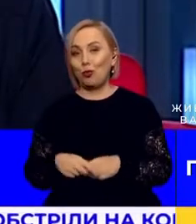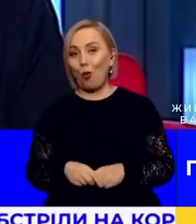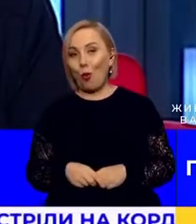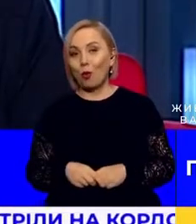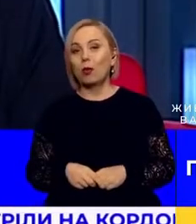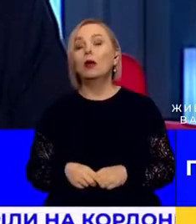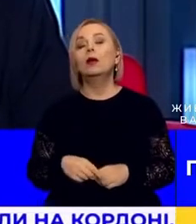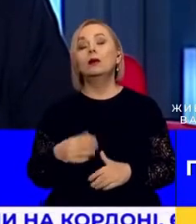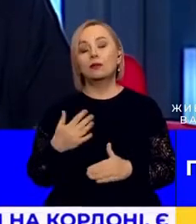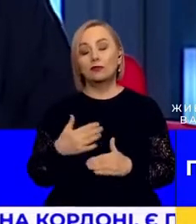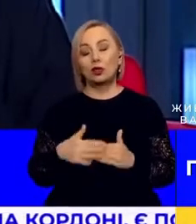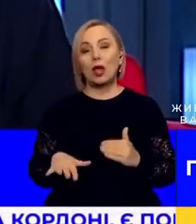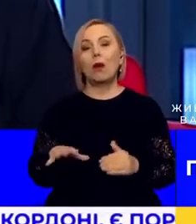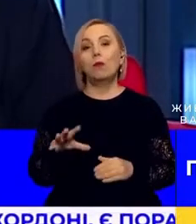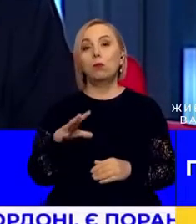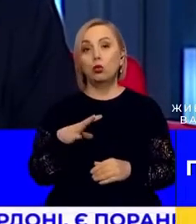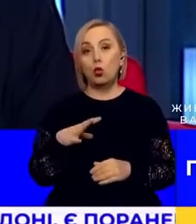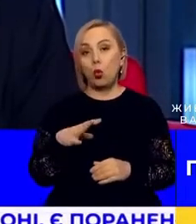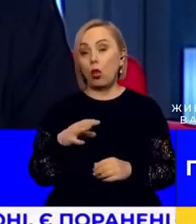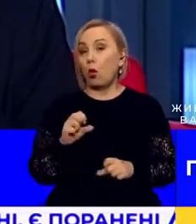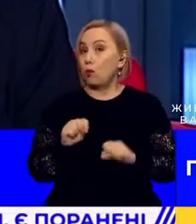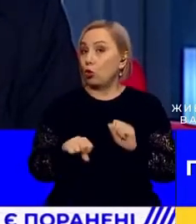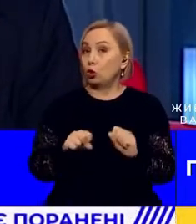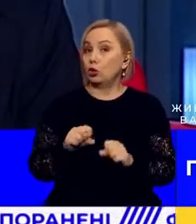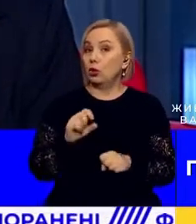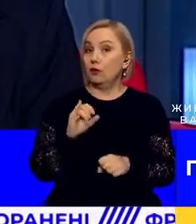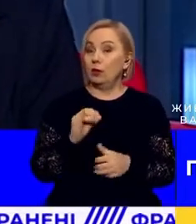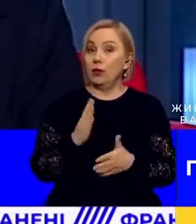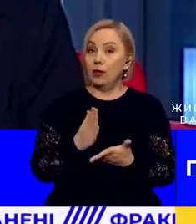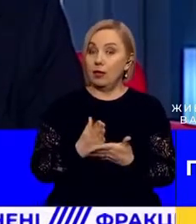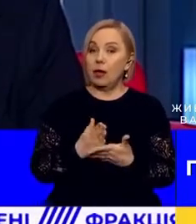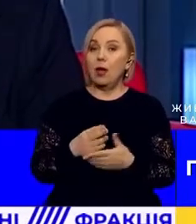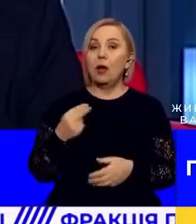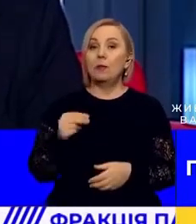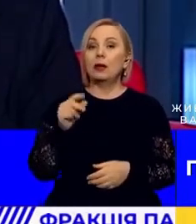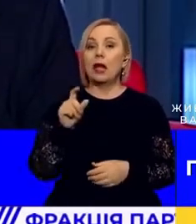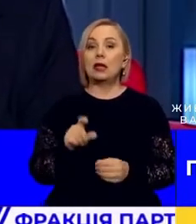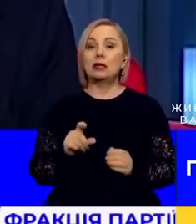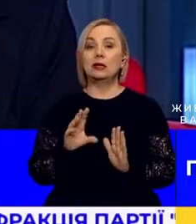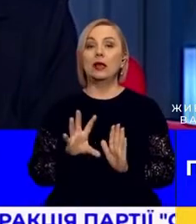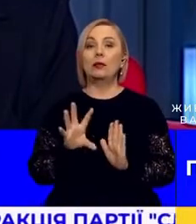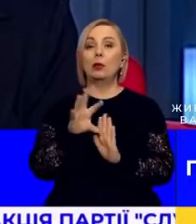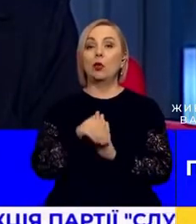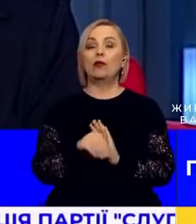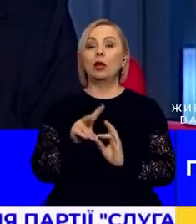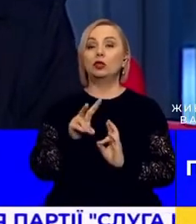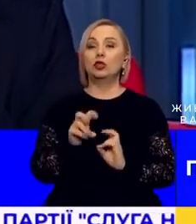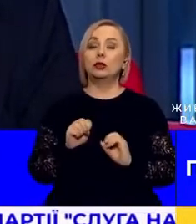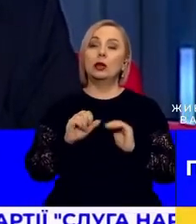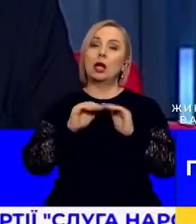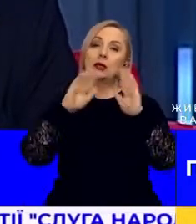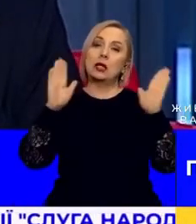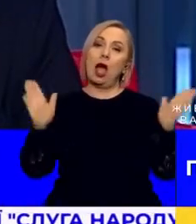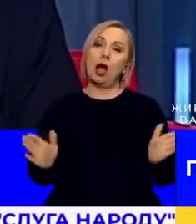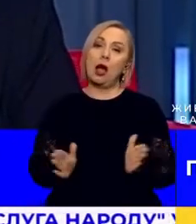кажуть, було, може ще і є. Тобто це президент просто впроваджує на загальнодержавному рівні, але